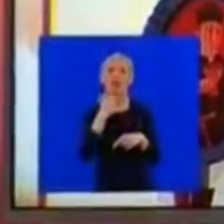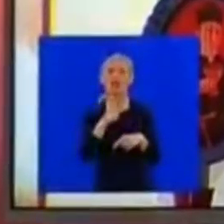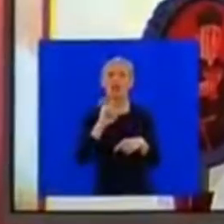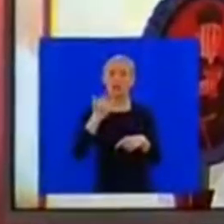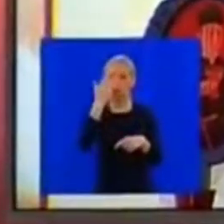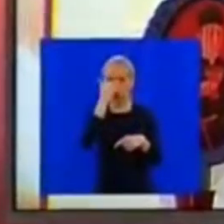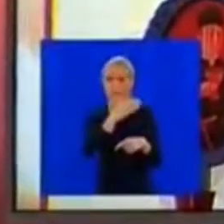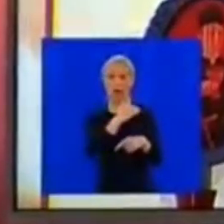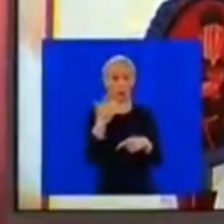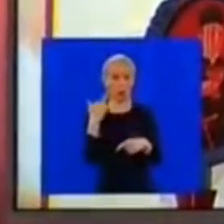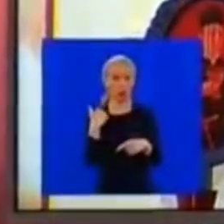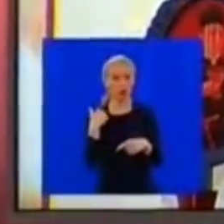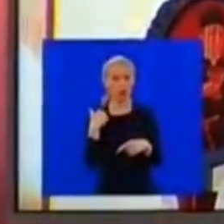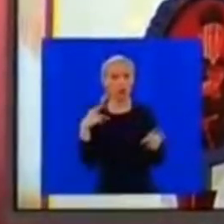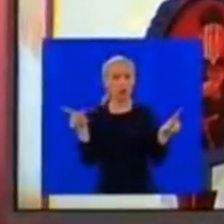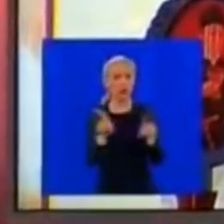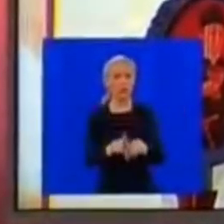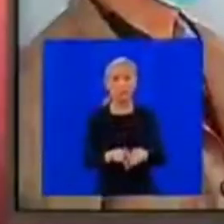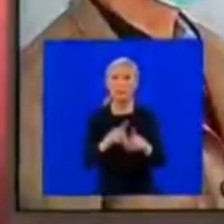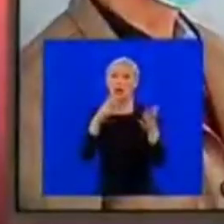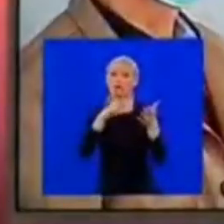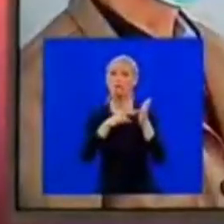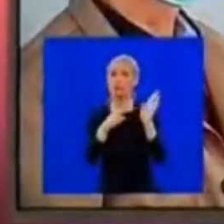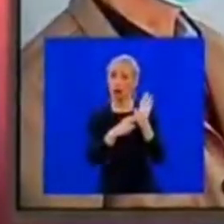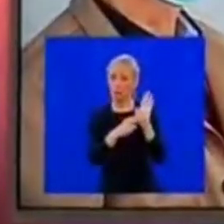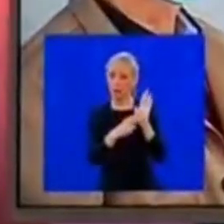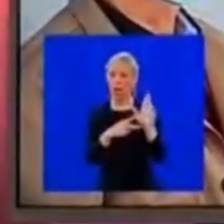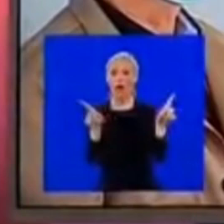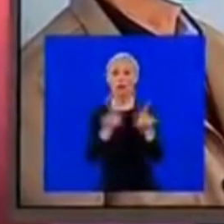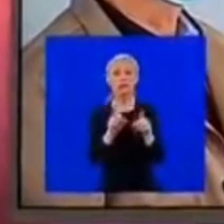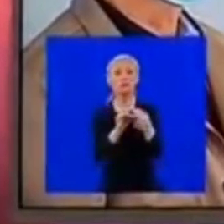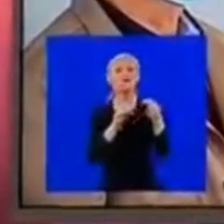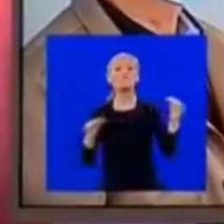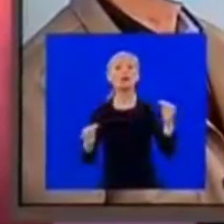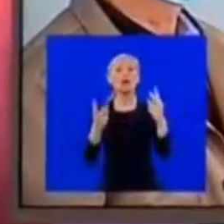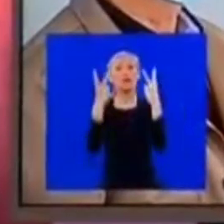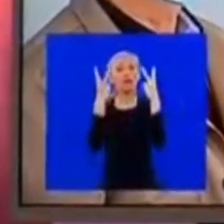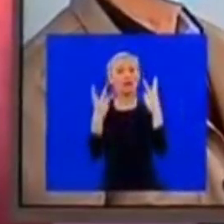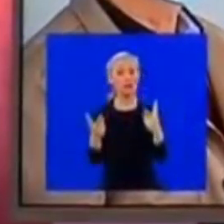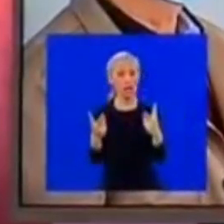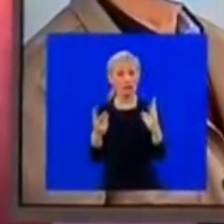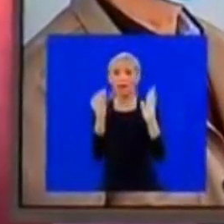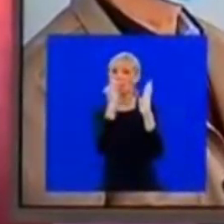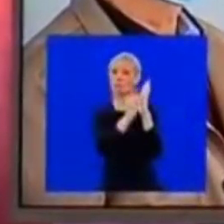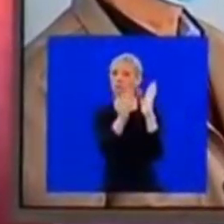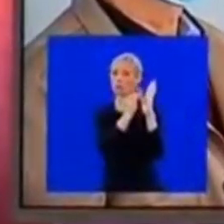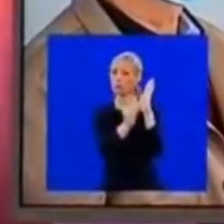katolici, za njih vrijede ista pravila, ista mjerila kao što vrijede za mene i za vas.